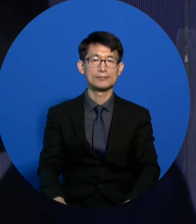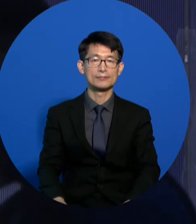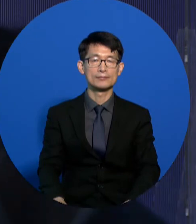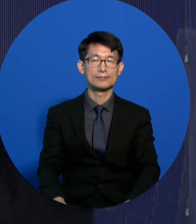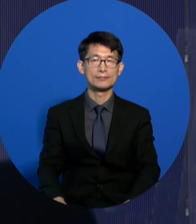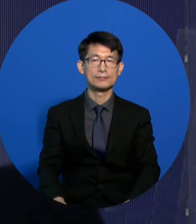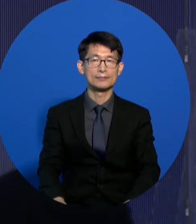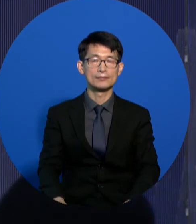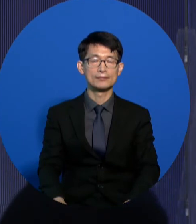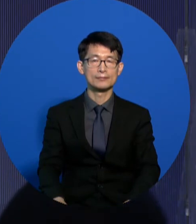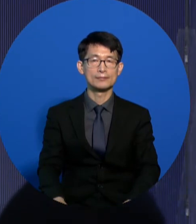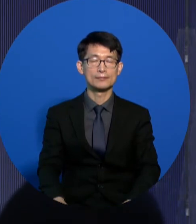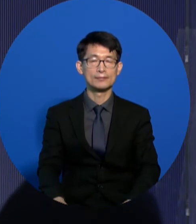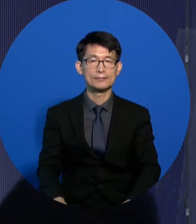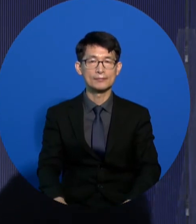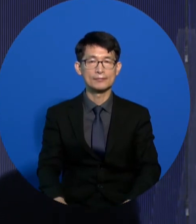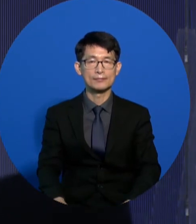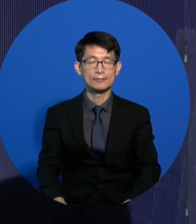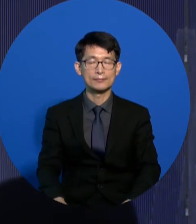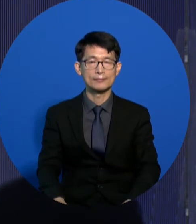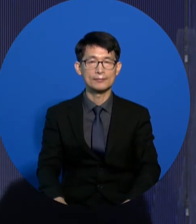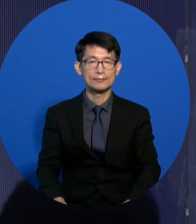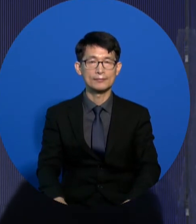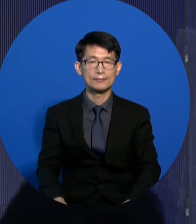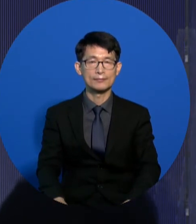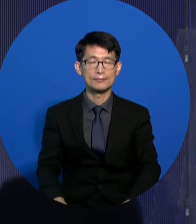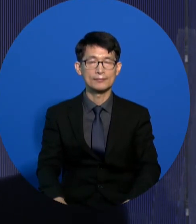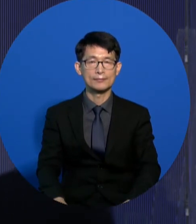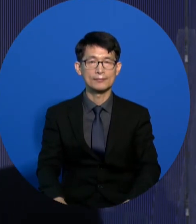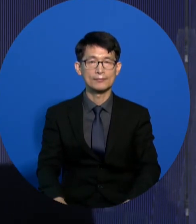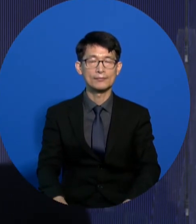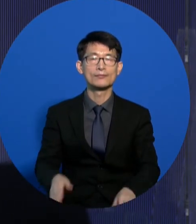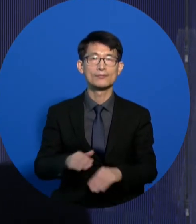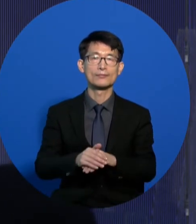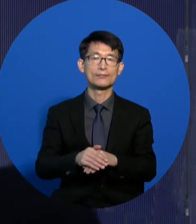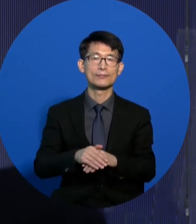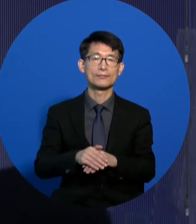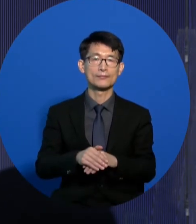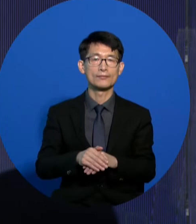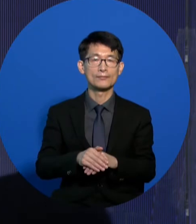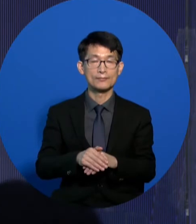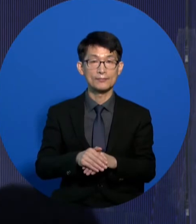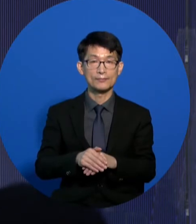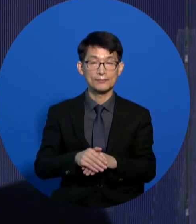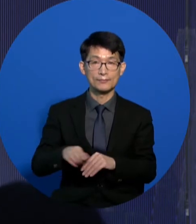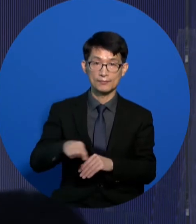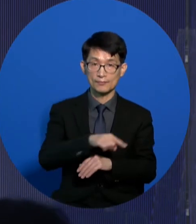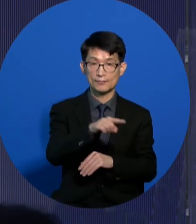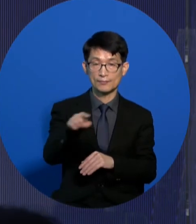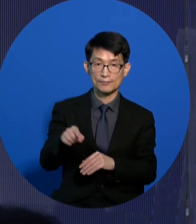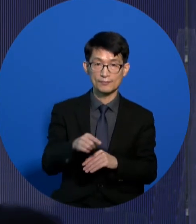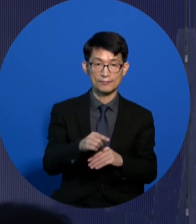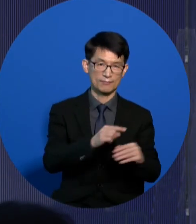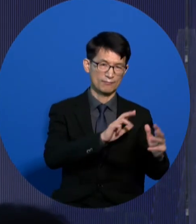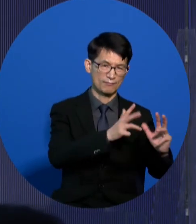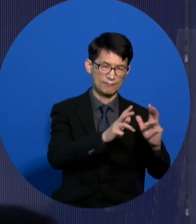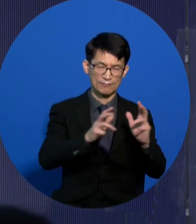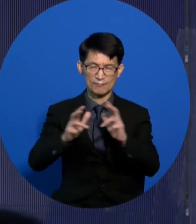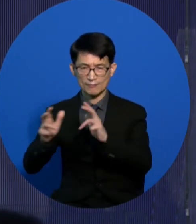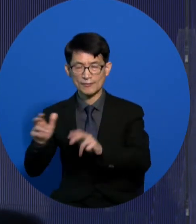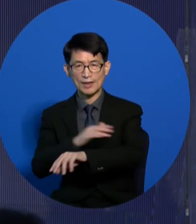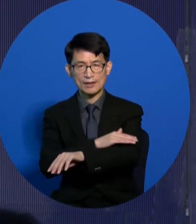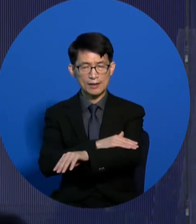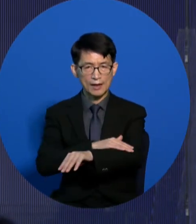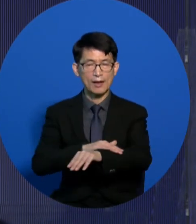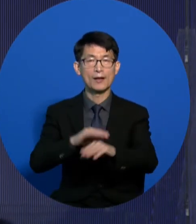평창 2박 3일 동안 이제 마감하면서 저희는 이제 세션을 다 보지는 못했고 이렇게